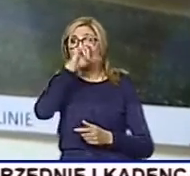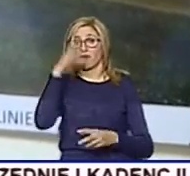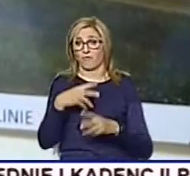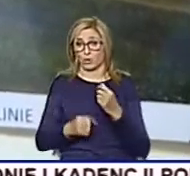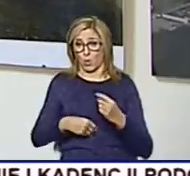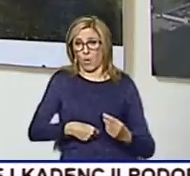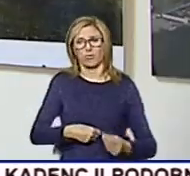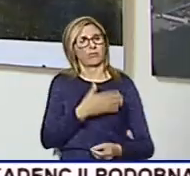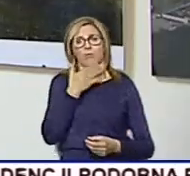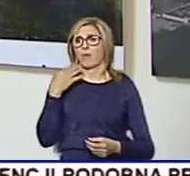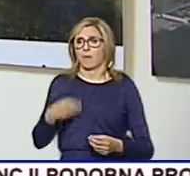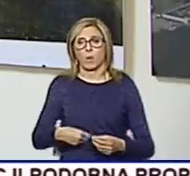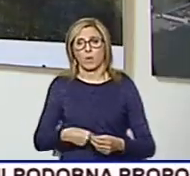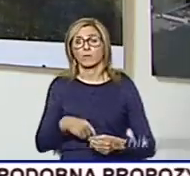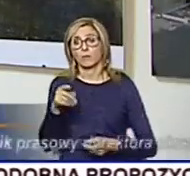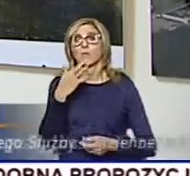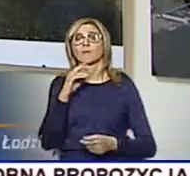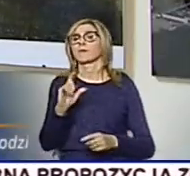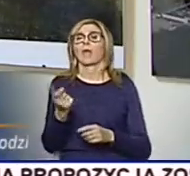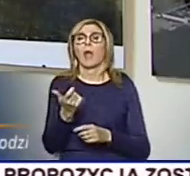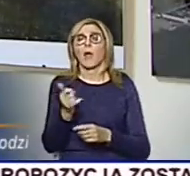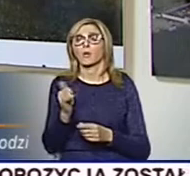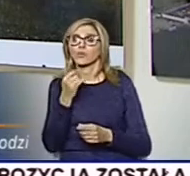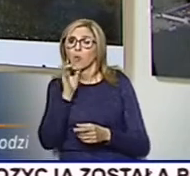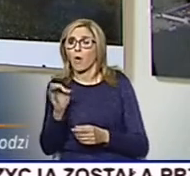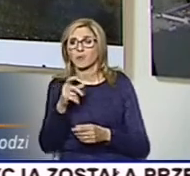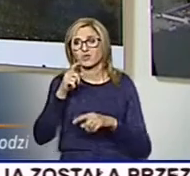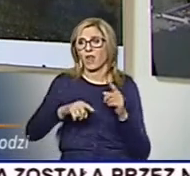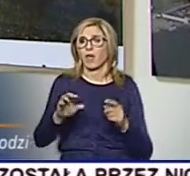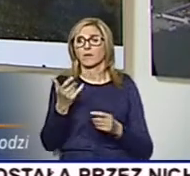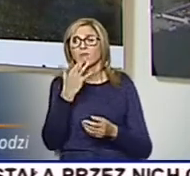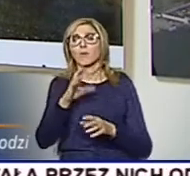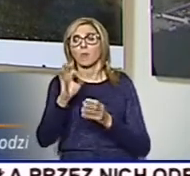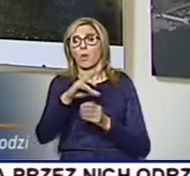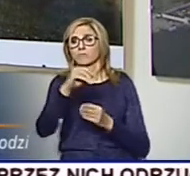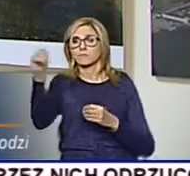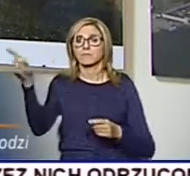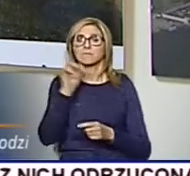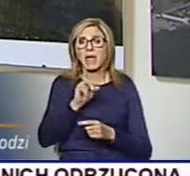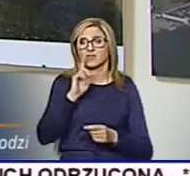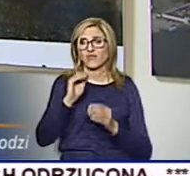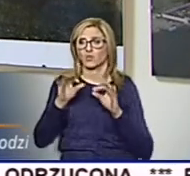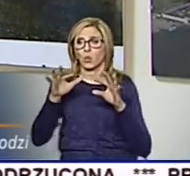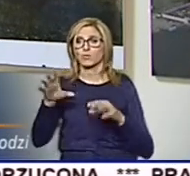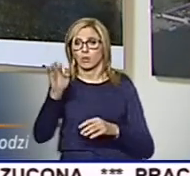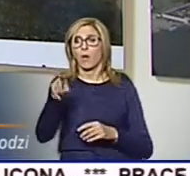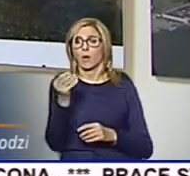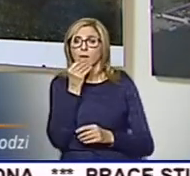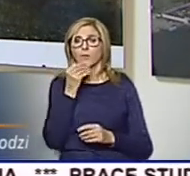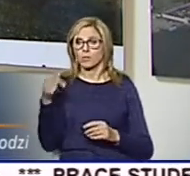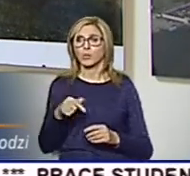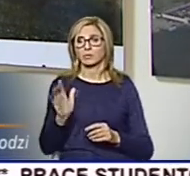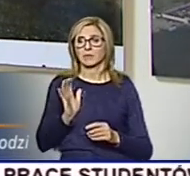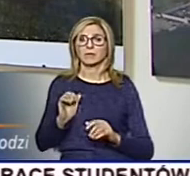głodują. Trudno tutaj oceniać jak gdyby jakość tych posiłków. Większość osadzonych to są mężczyźni, więc te posiłki muszą